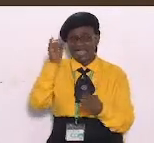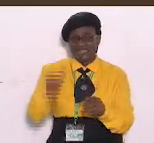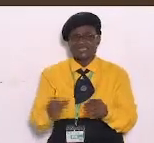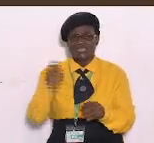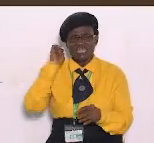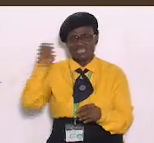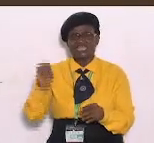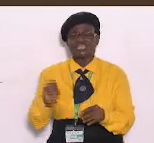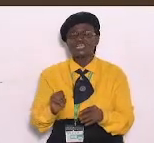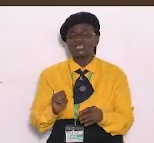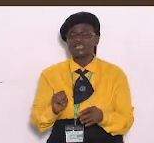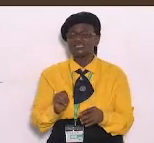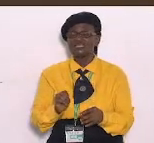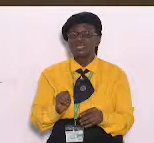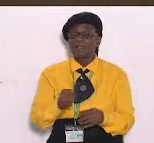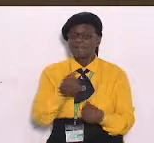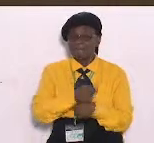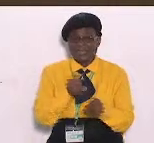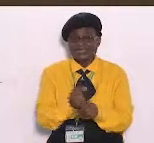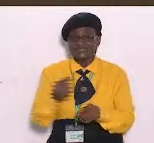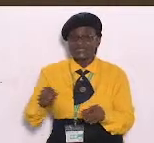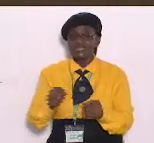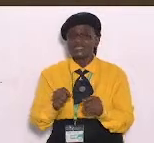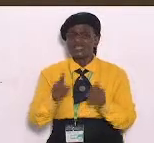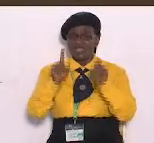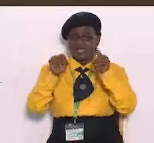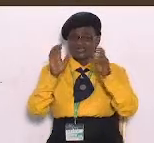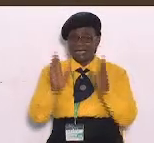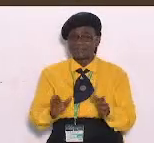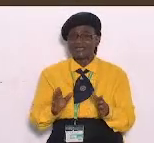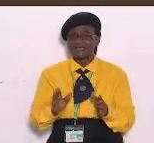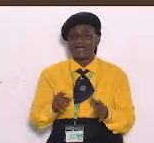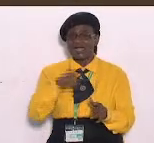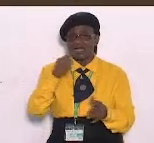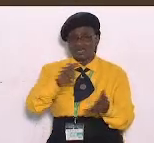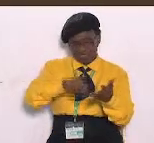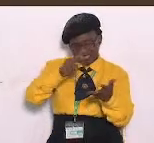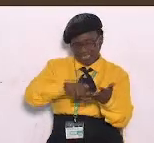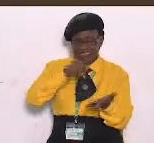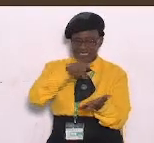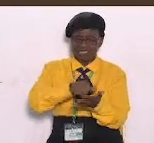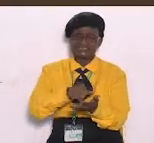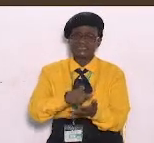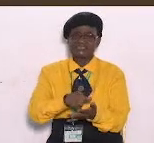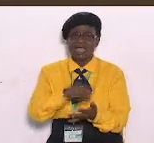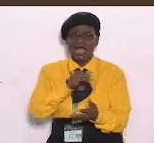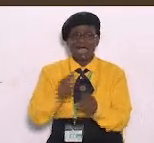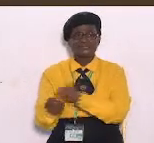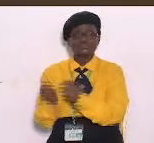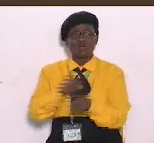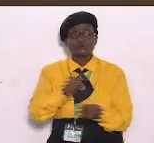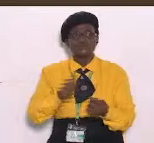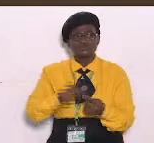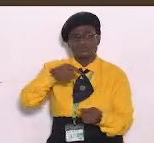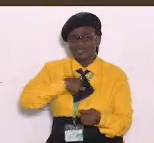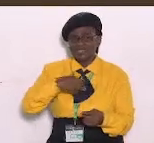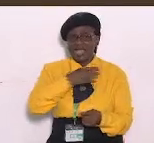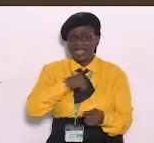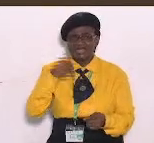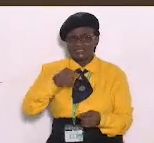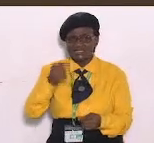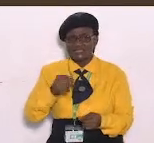finalement il avait convaincu l'examinateur externes et